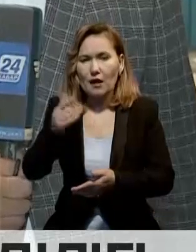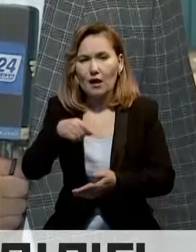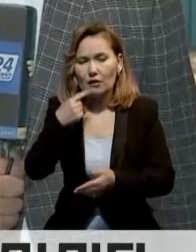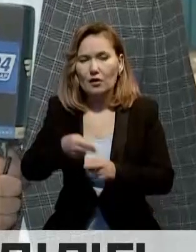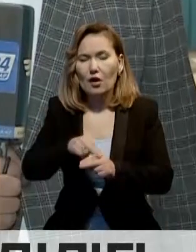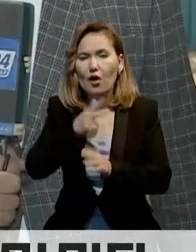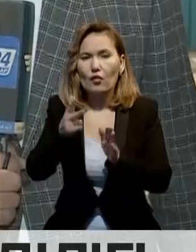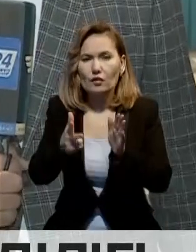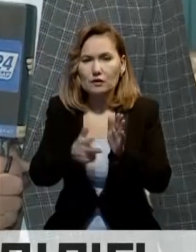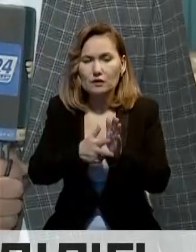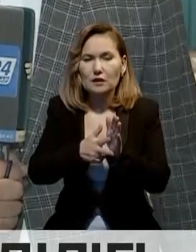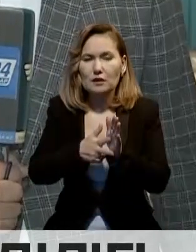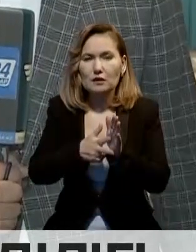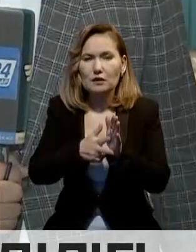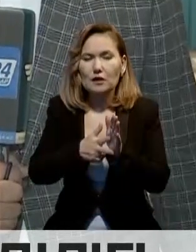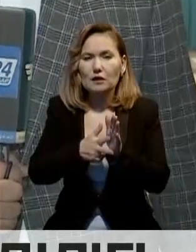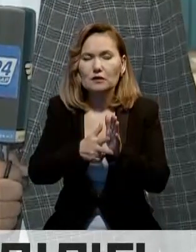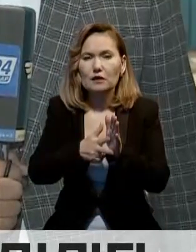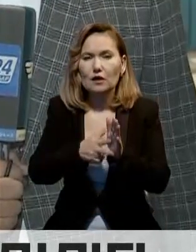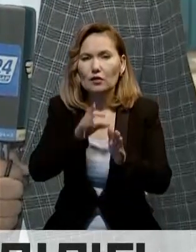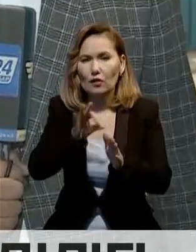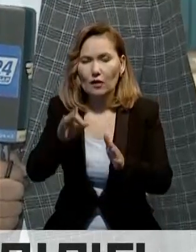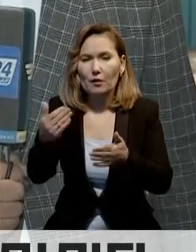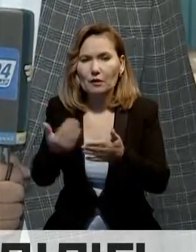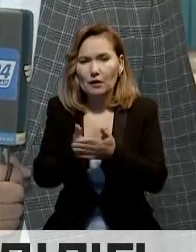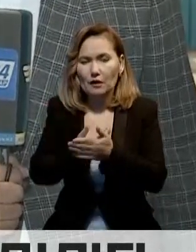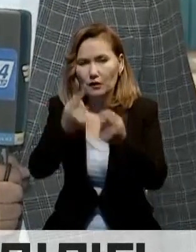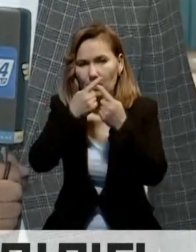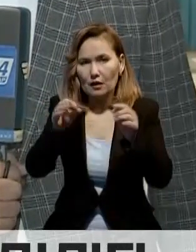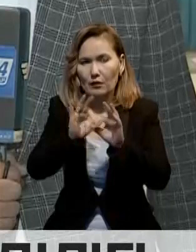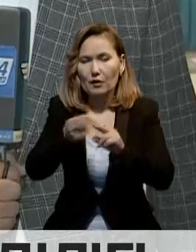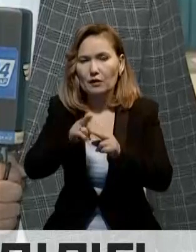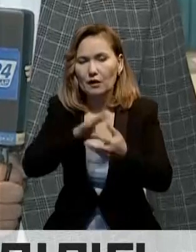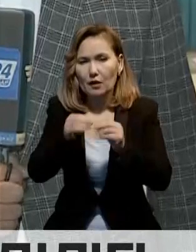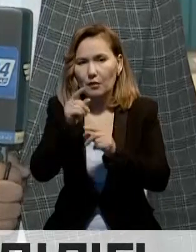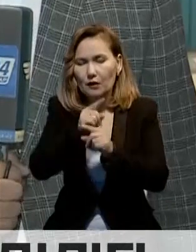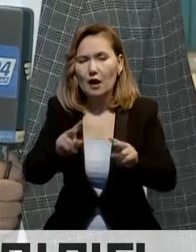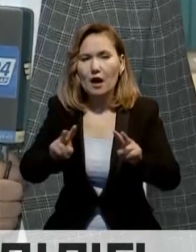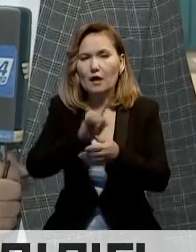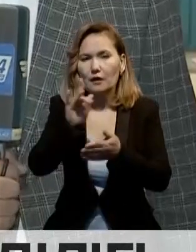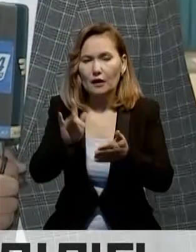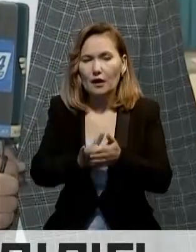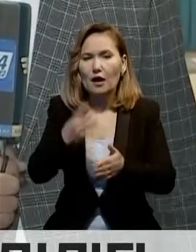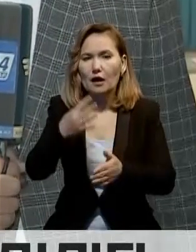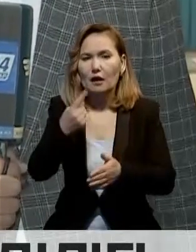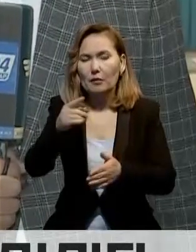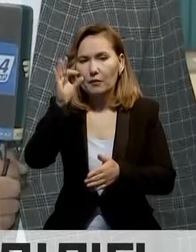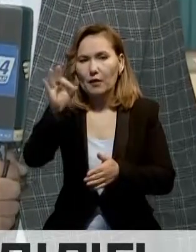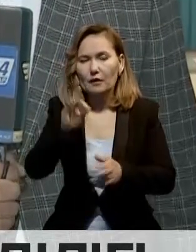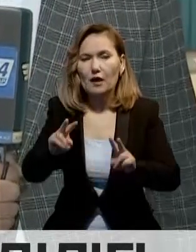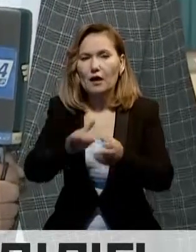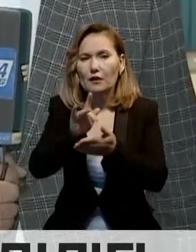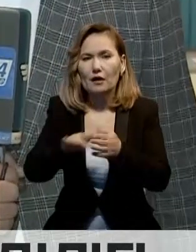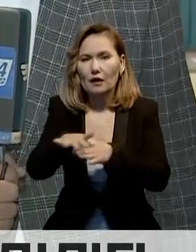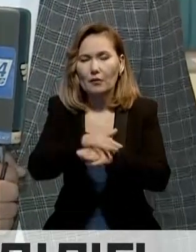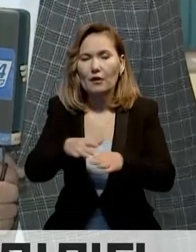және 18-10-дағы орталық сайлау комиссиясының берген ақпаратына сүйенсек, осы сәтте Астана қаласының 41%-ға жуық азаматтары